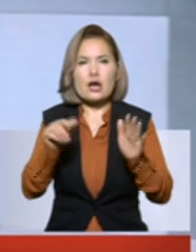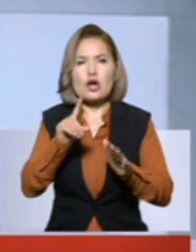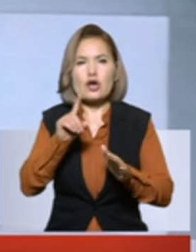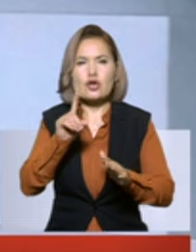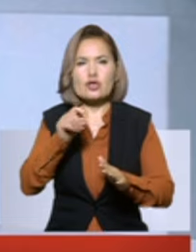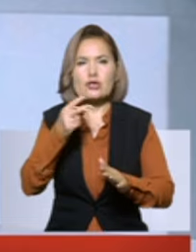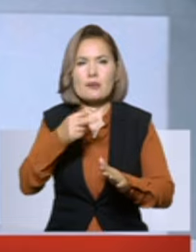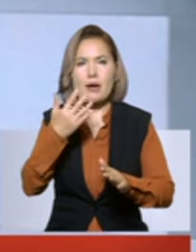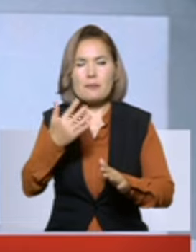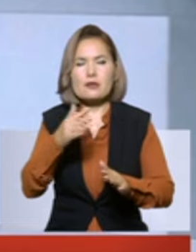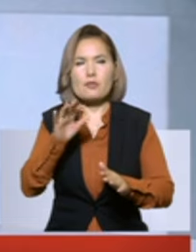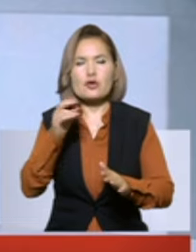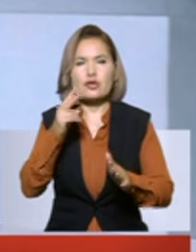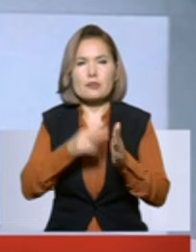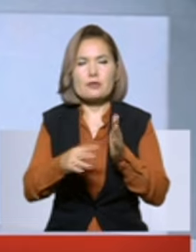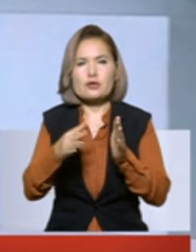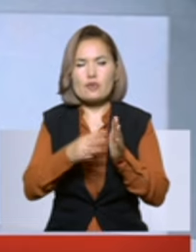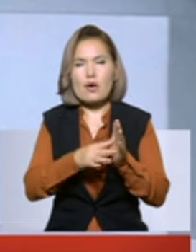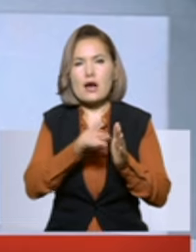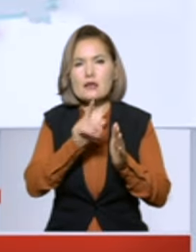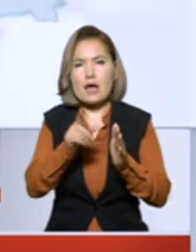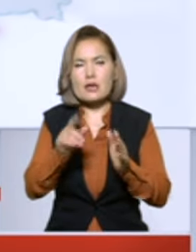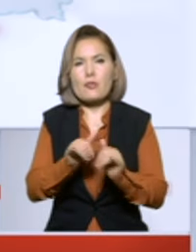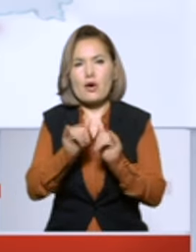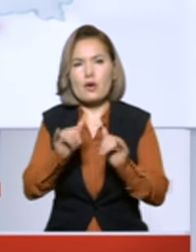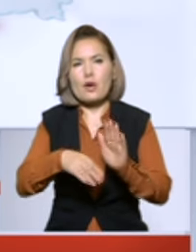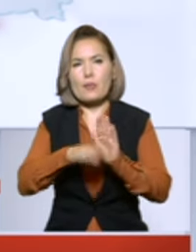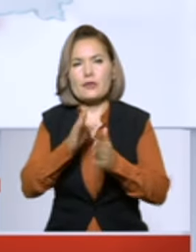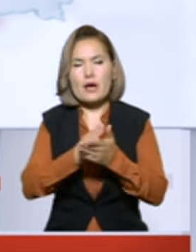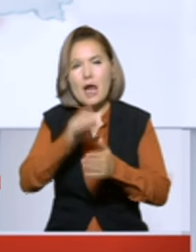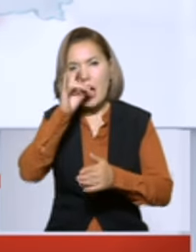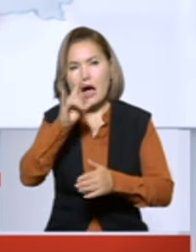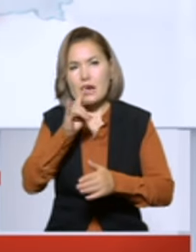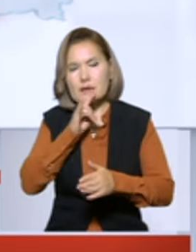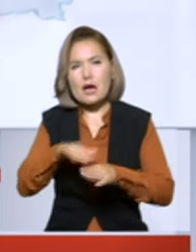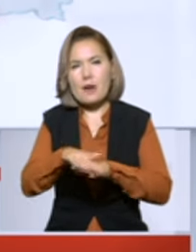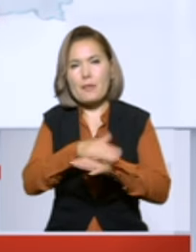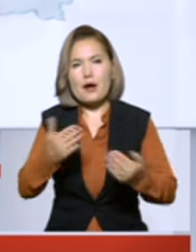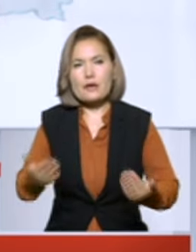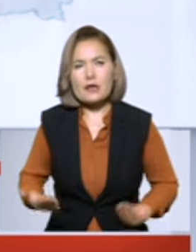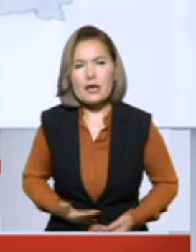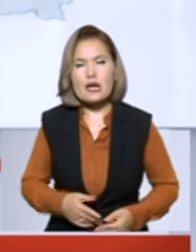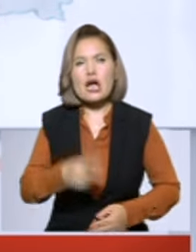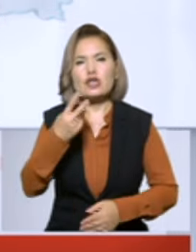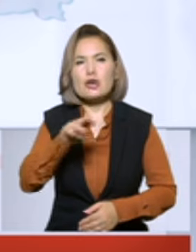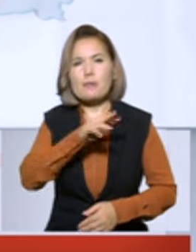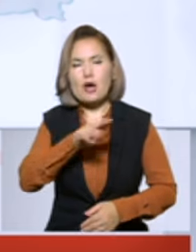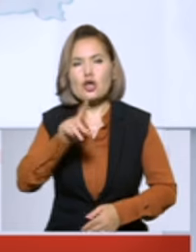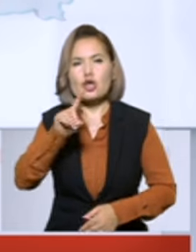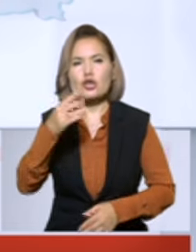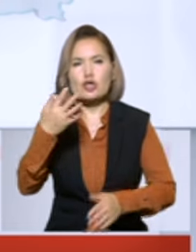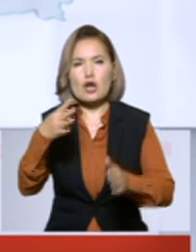125579 адамға өсті. Ұлттық статистика бюросының ақпаратына сай, Қазақстанда тұратын адам саны